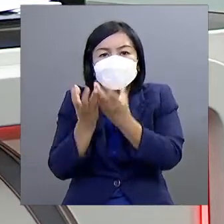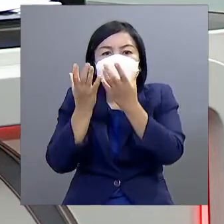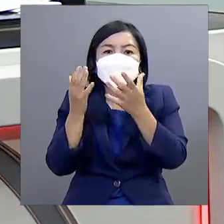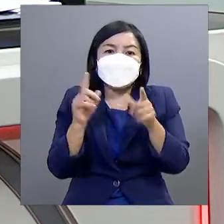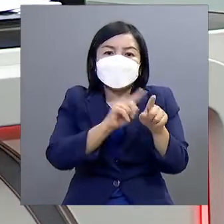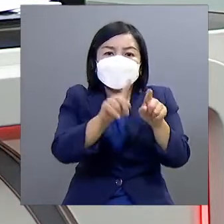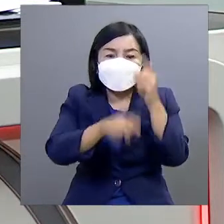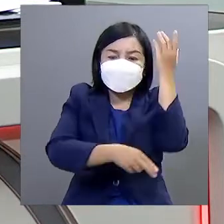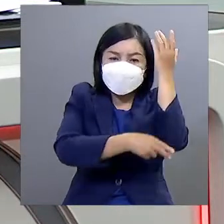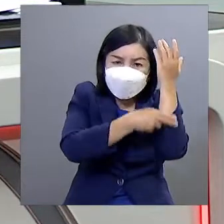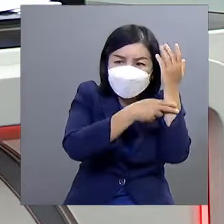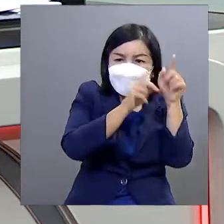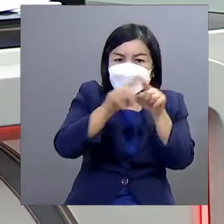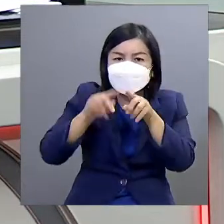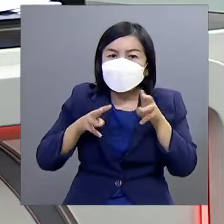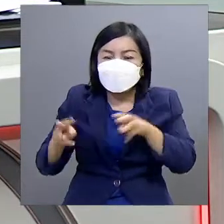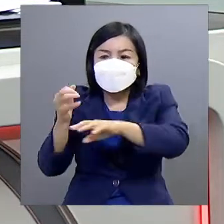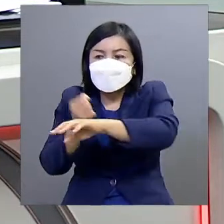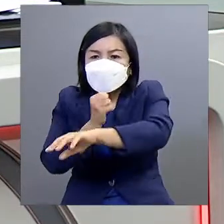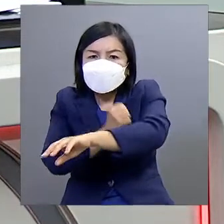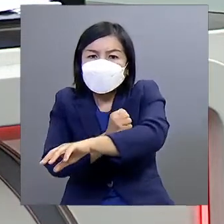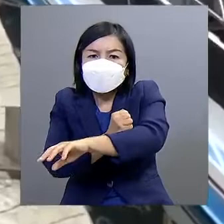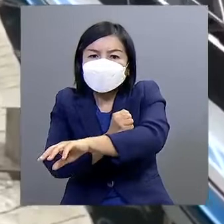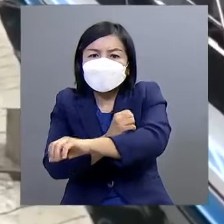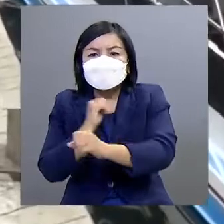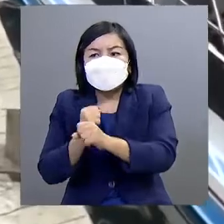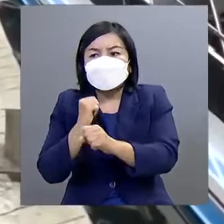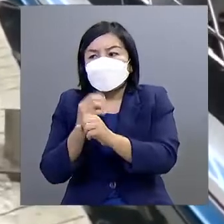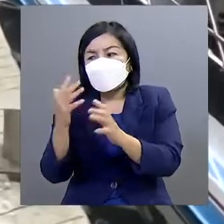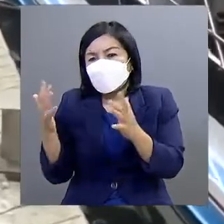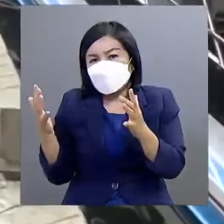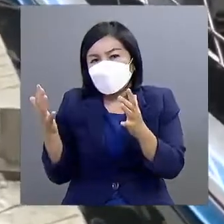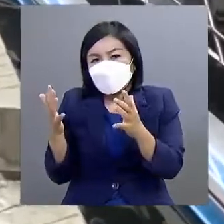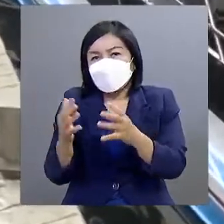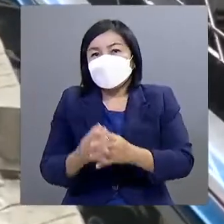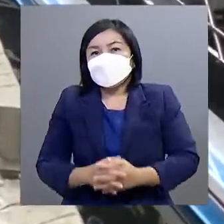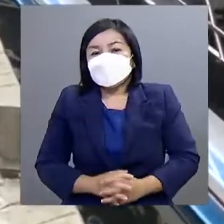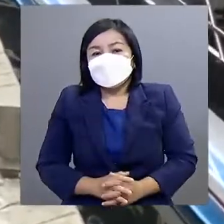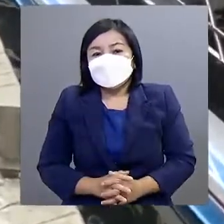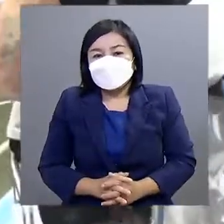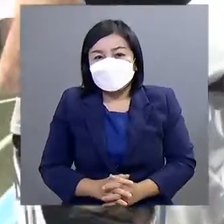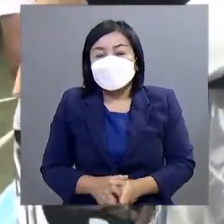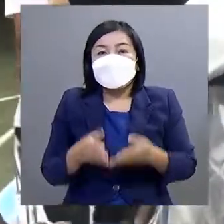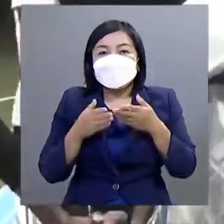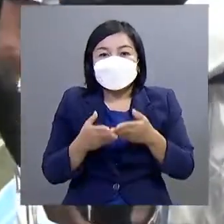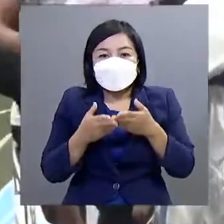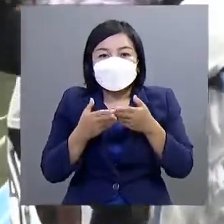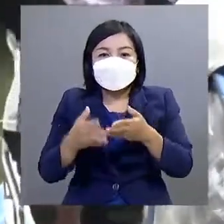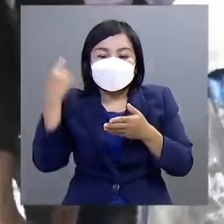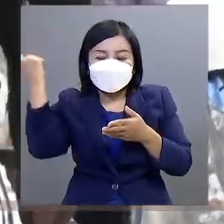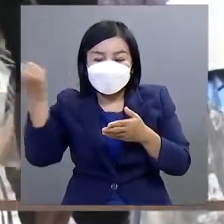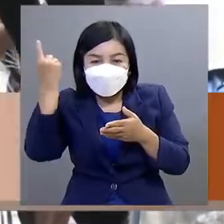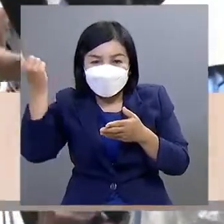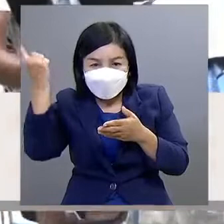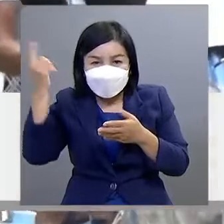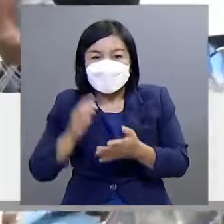ช้พวกเขาเป็นแรงงานในกลุ่มธุรกิจนี้ค่ะท่าเทียบเรือท่องเที่ยวปากบาราตำบลปากน้ำอำเ